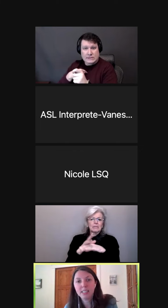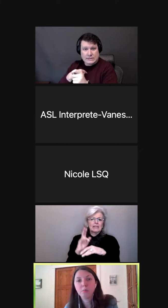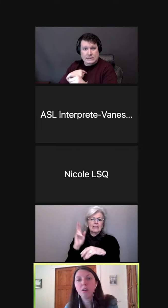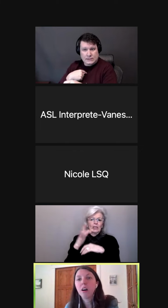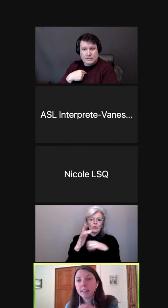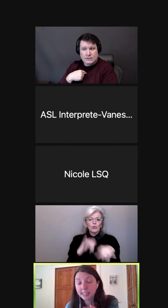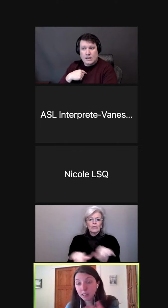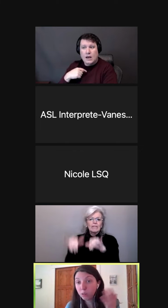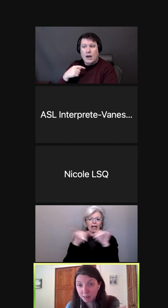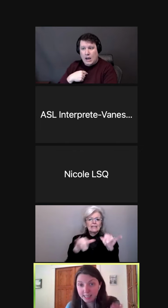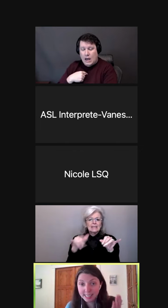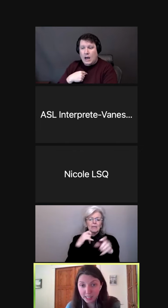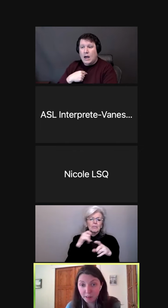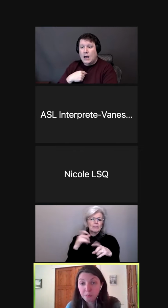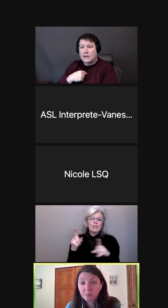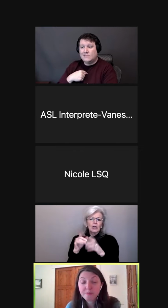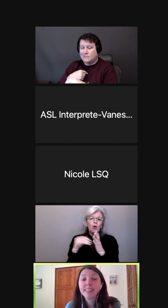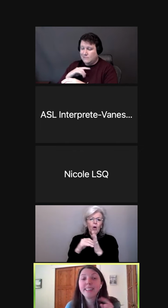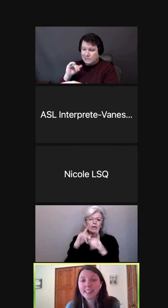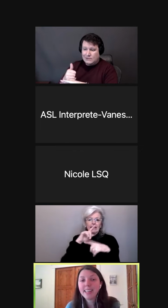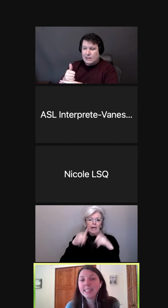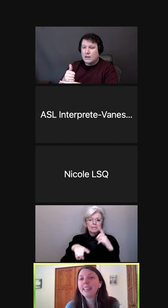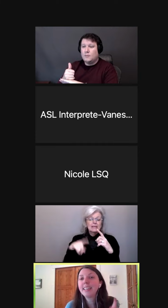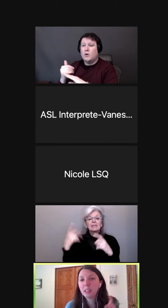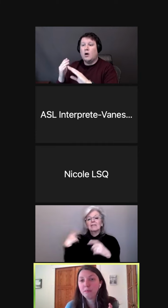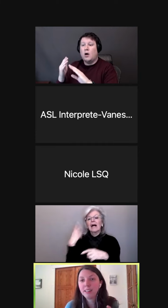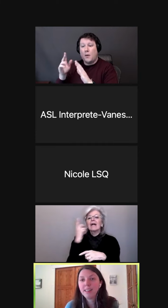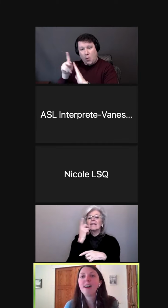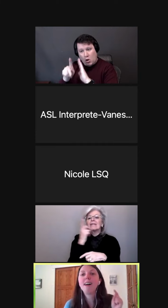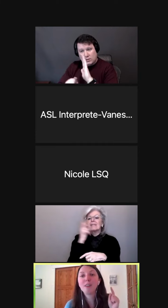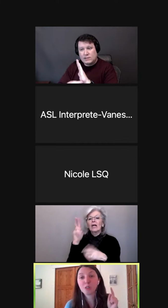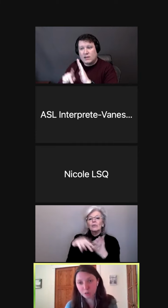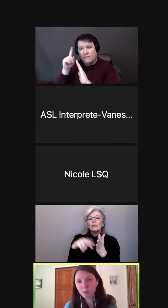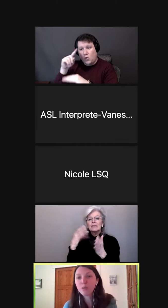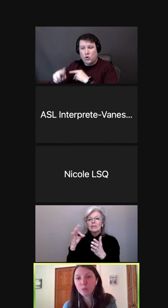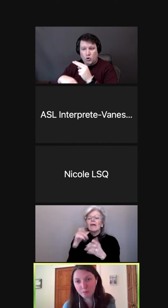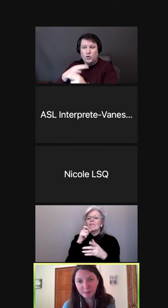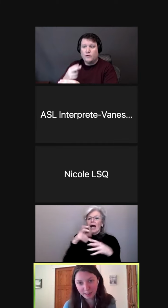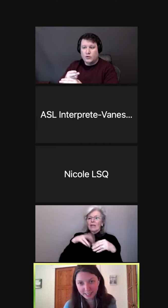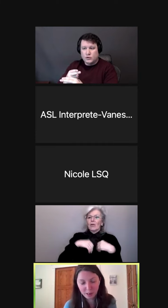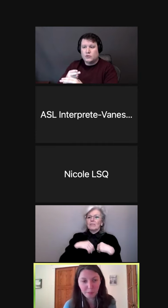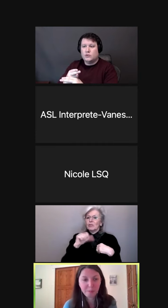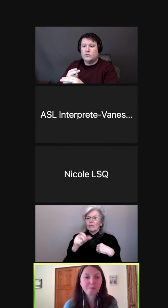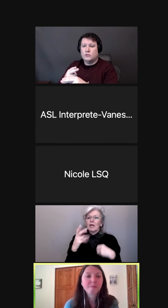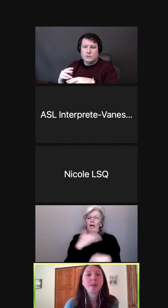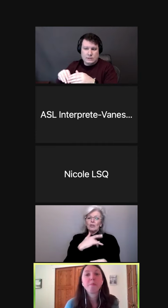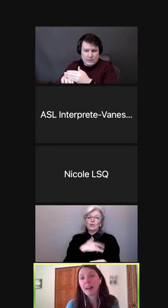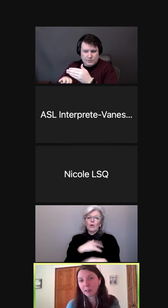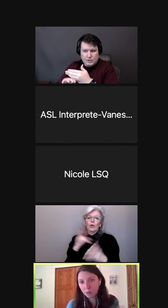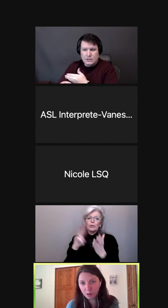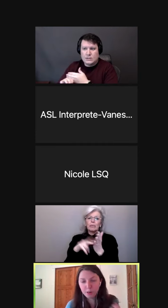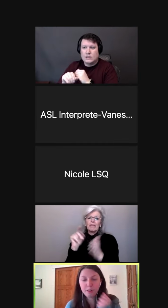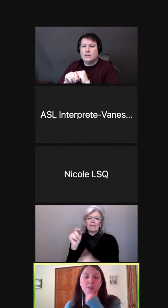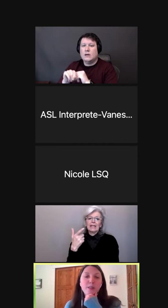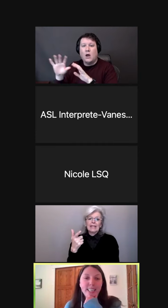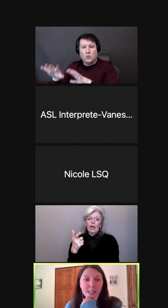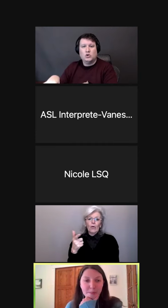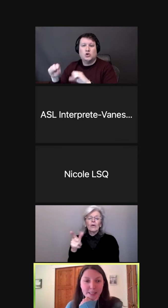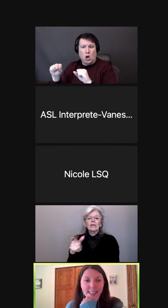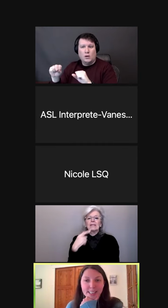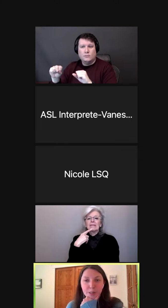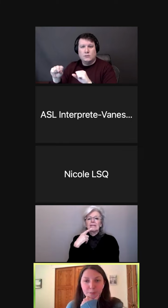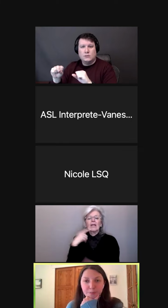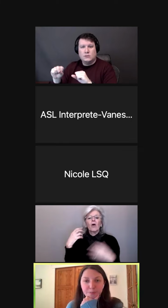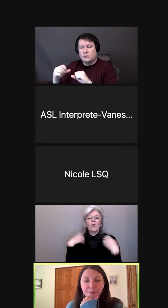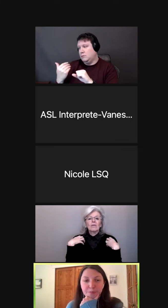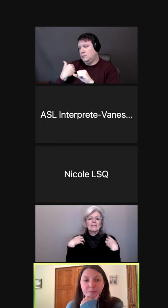capacitisme en décembre 2019 qui n'a été qu'adoptée en juin 2021 par le conseil